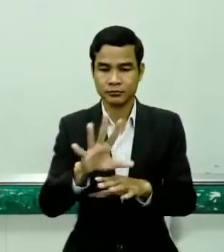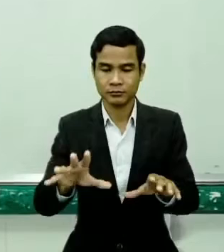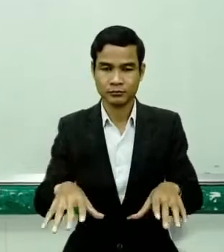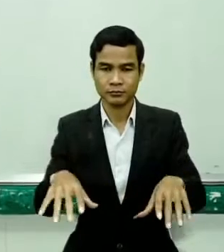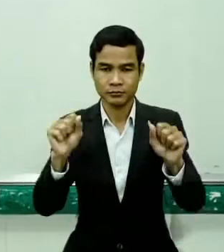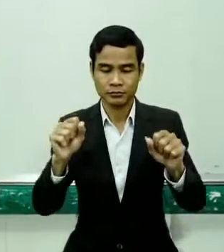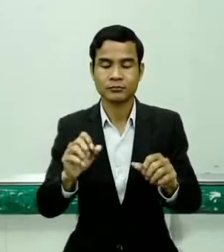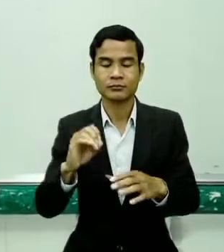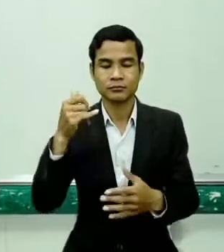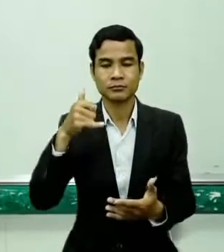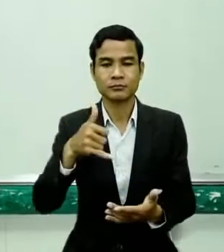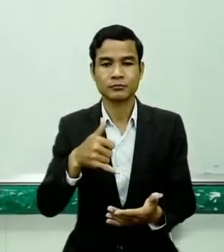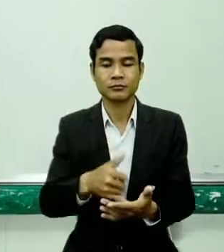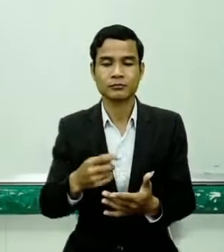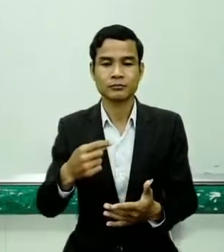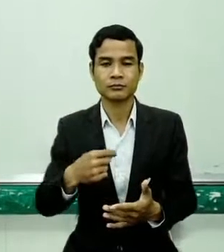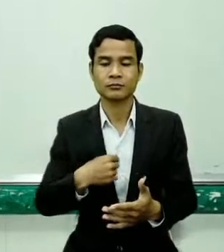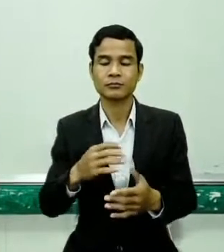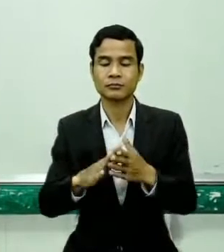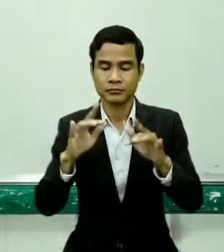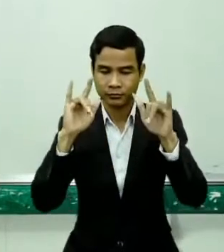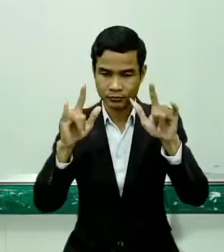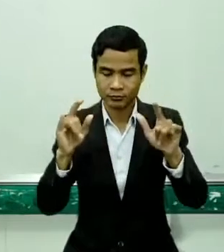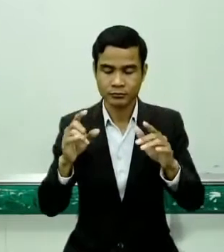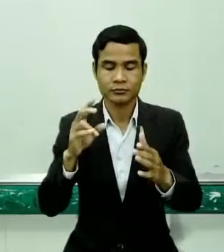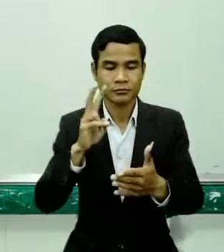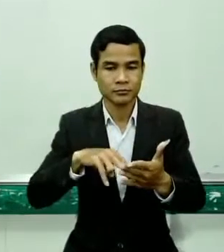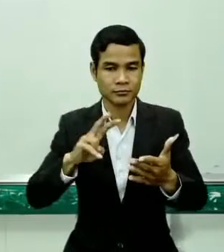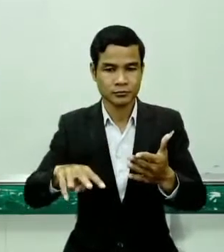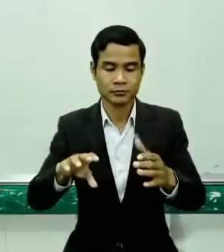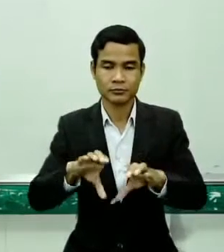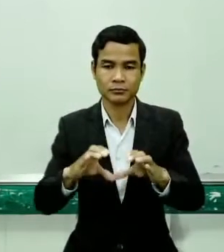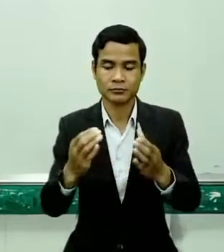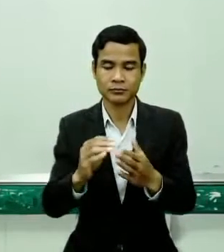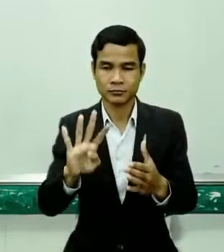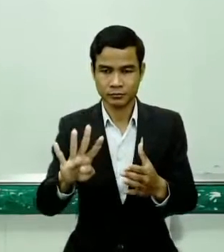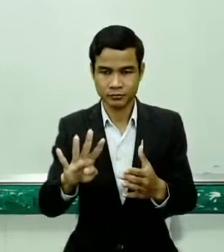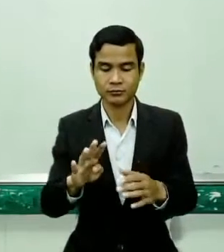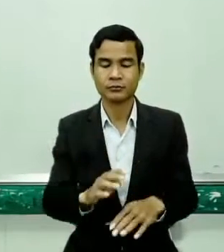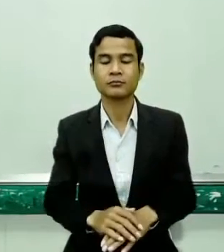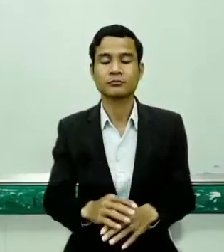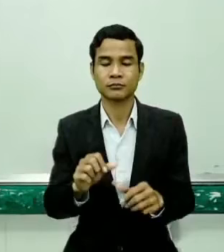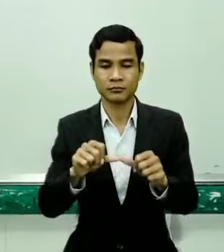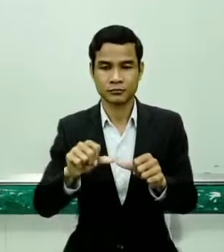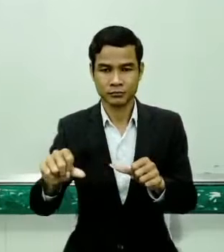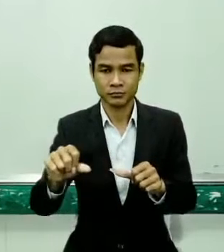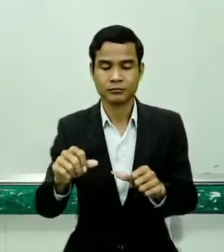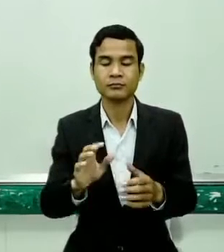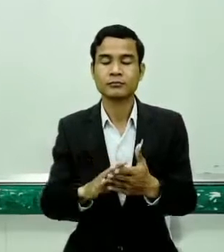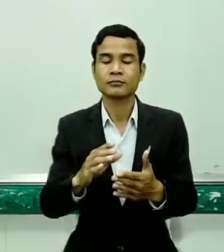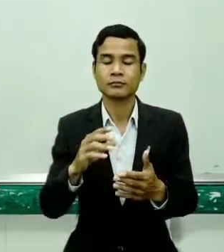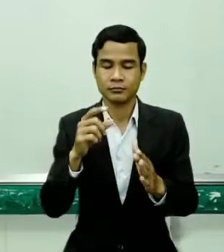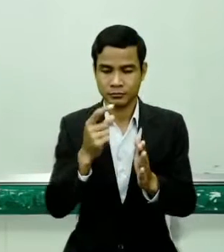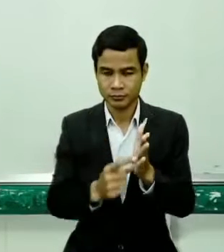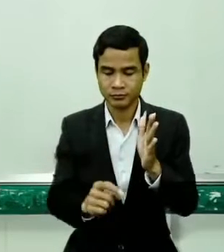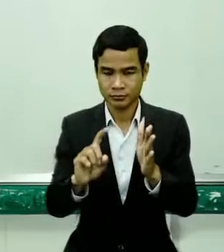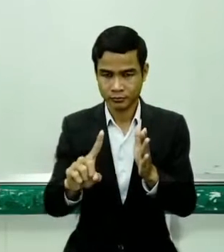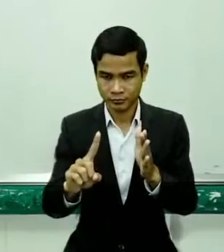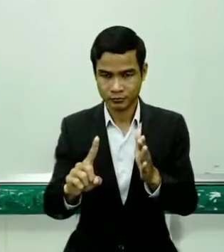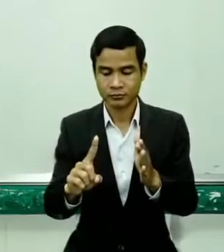năng. Tháng ngày ní, nên khi nhóm một bằng riêng sạc xa sang cung thân nạn tí buôn, bằng tó nơi chúng bốc